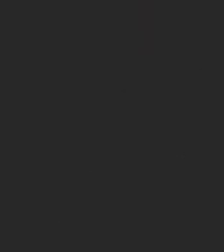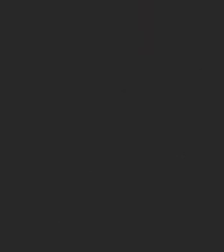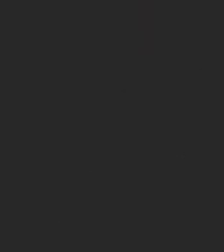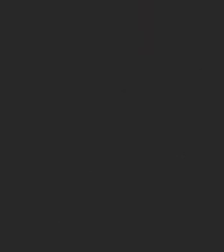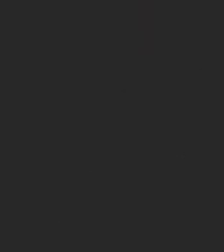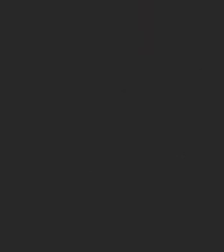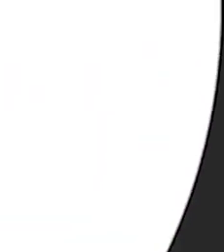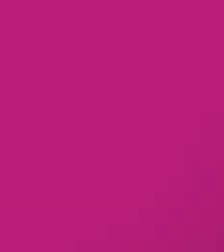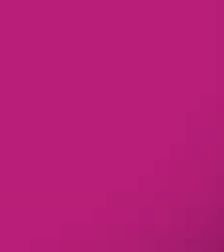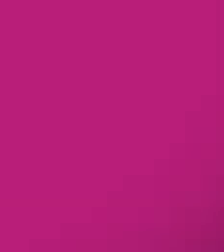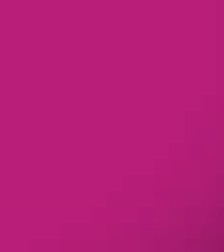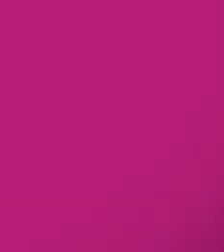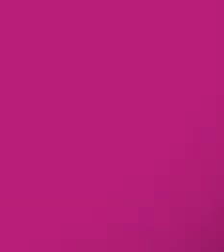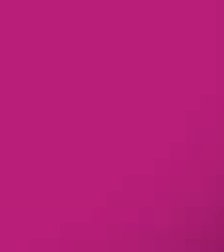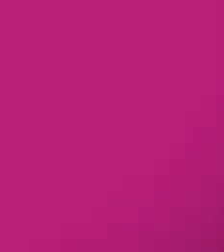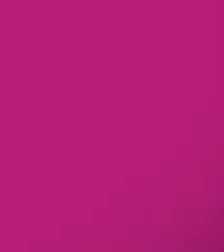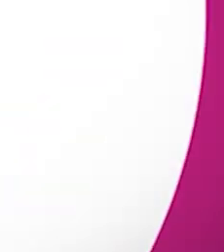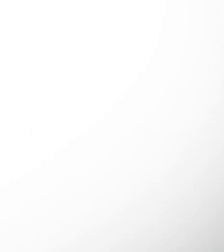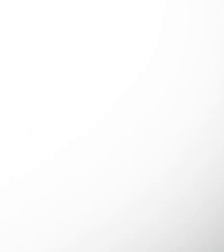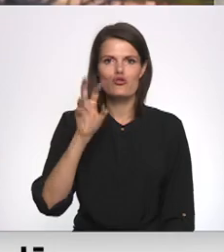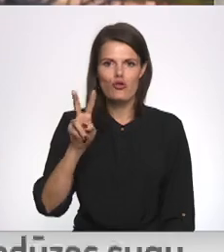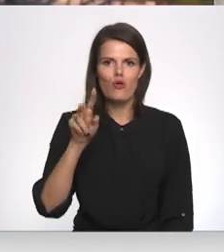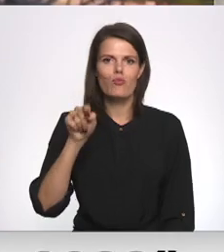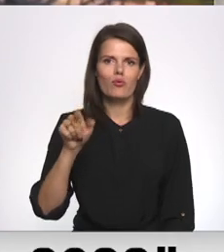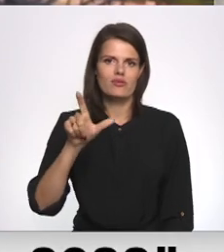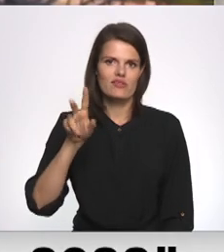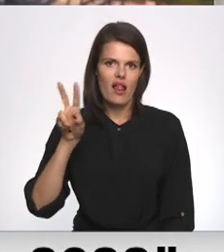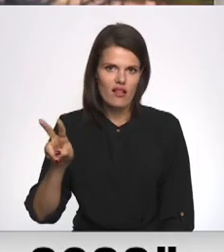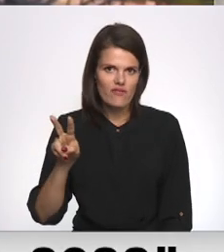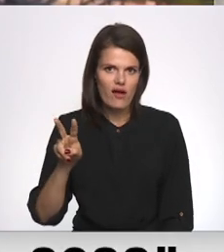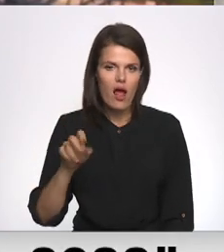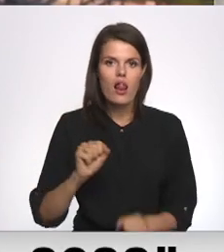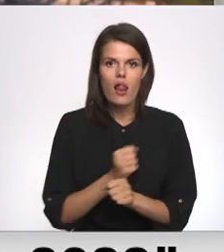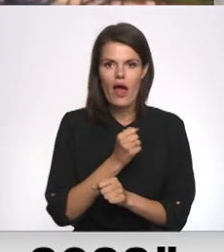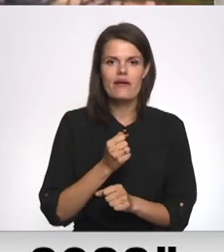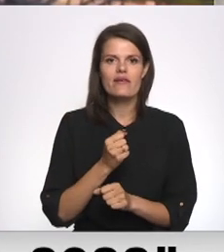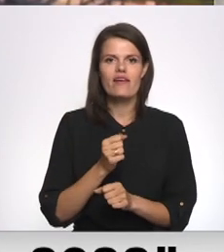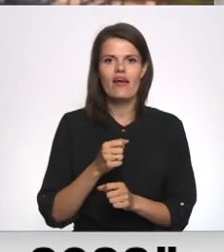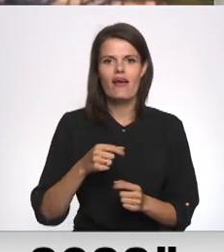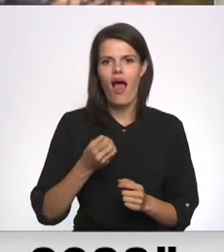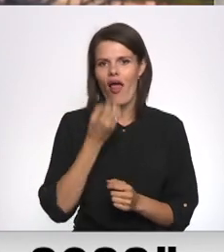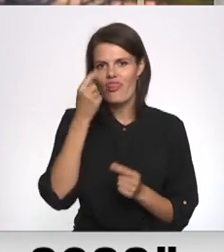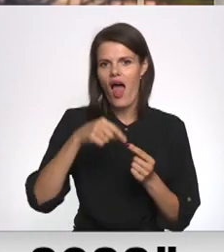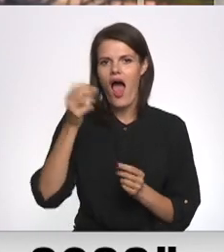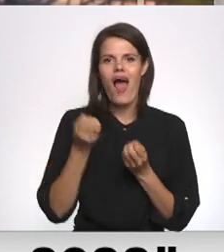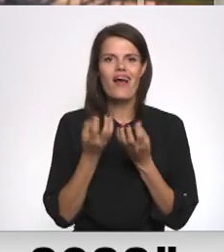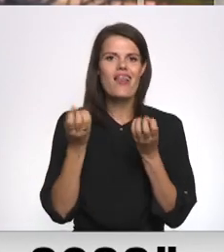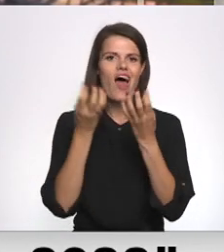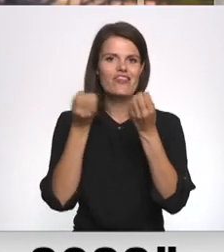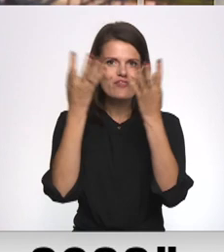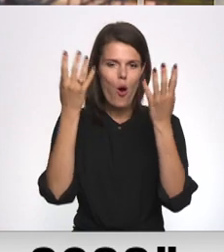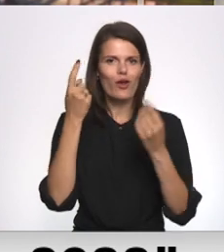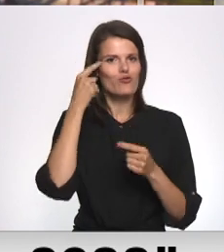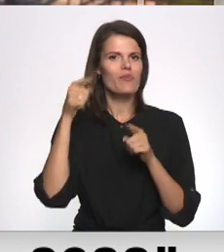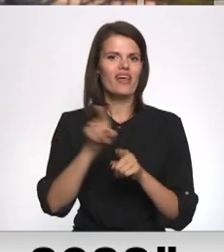Re, viss ēters ir te! Lai gan gladiolām patiktu domāt, ka rudens karlienes ir